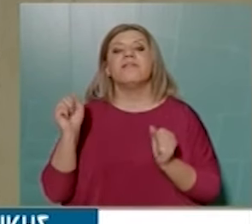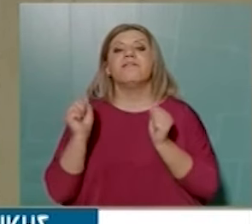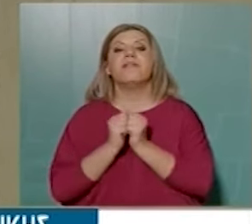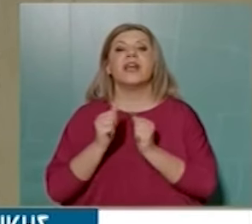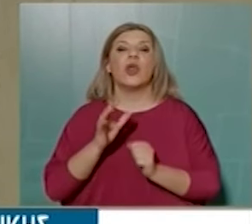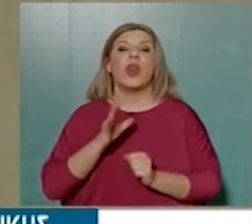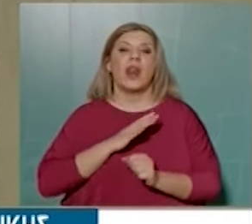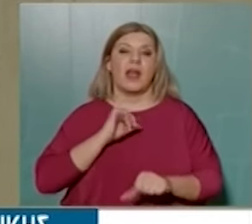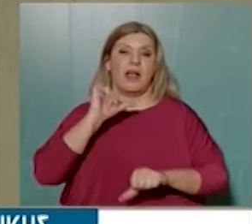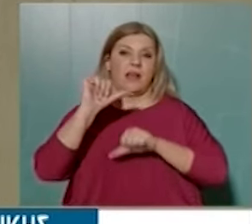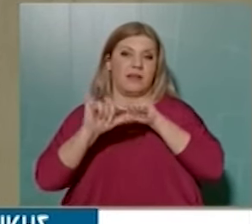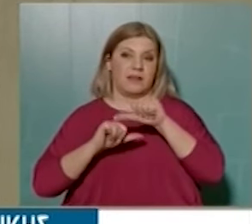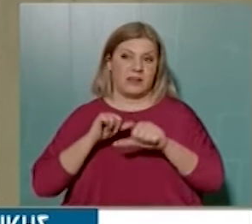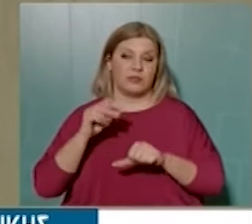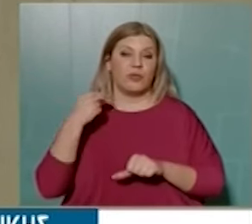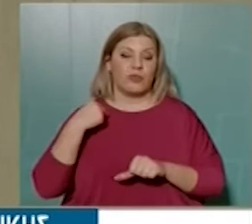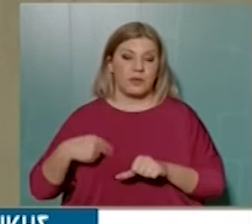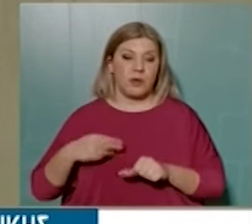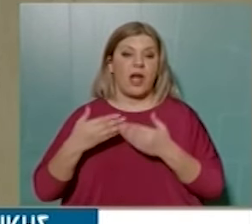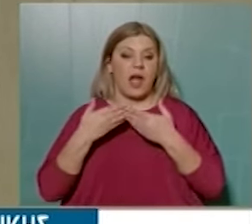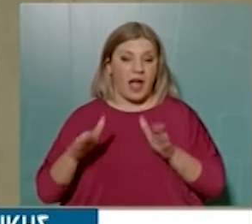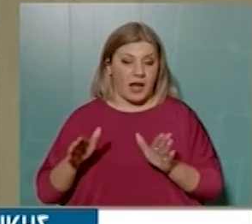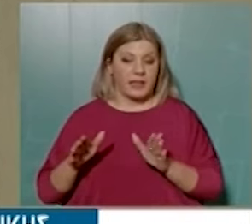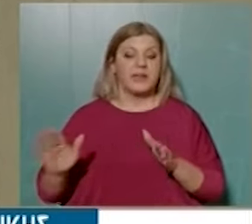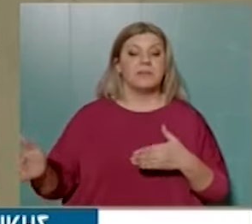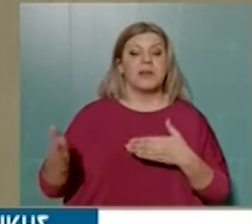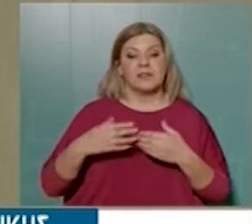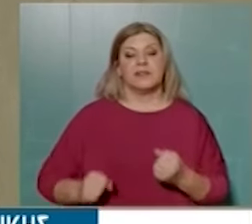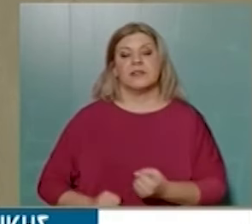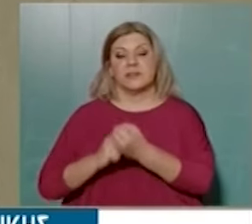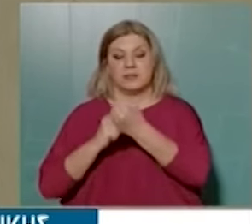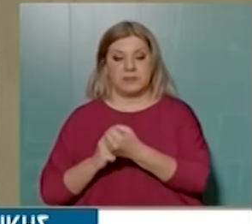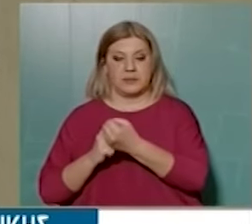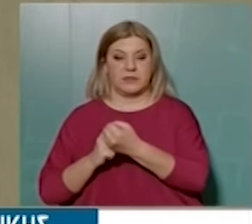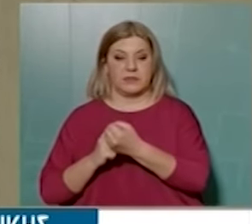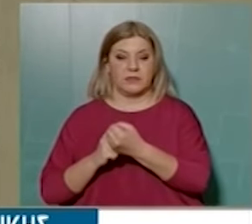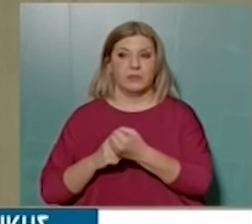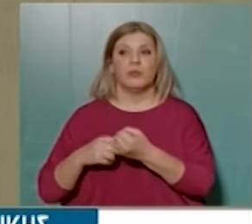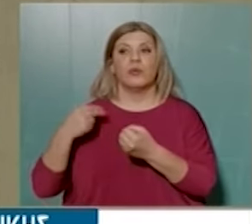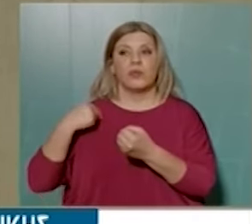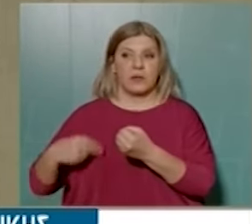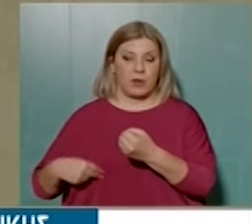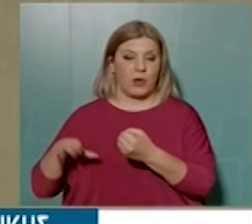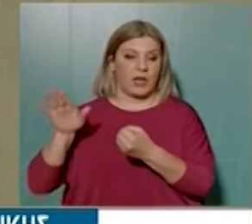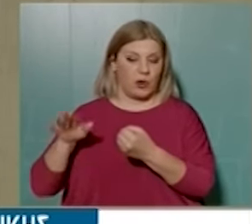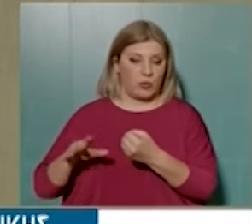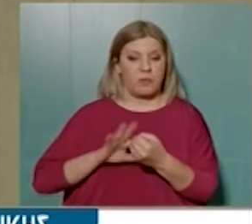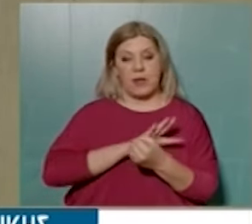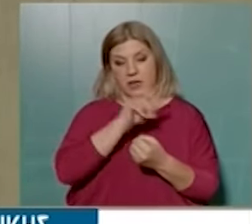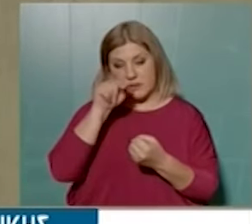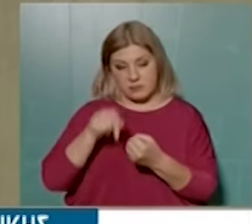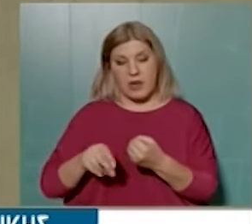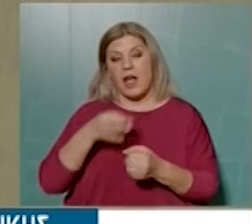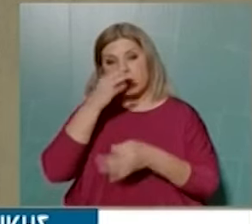αλλαγή στο δήμο θεσσαλονίκης με την ανοιχτή ή κρυφή στήριξη της παράταξης του νυν δημάρχου και ακόμα και σήμερα